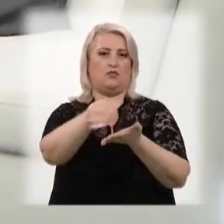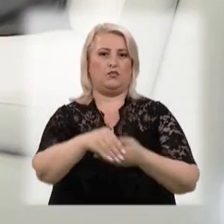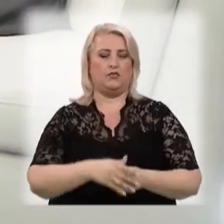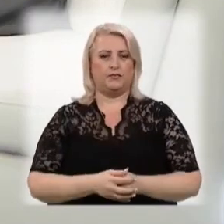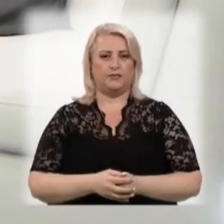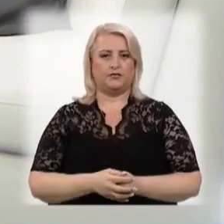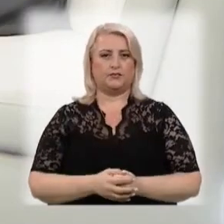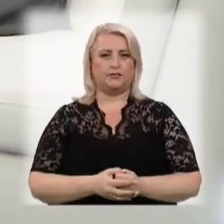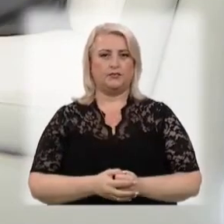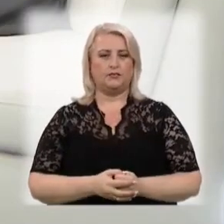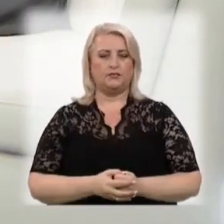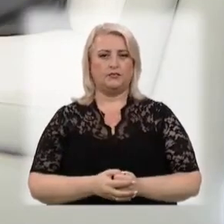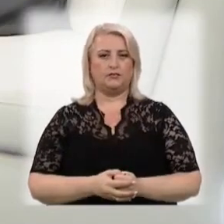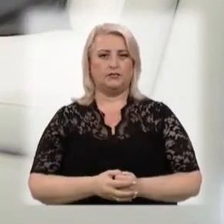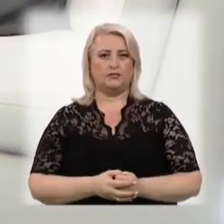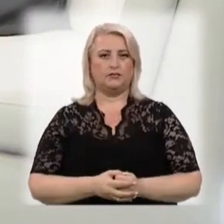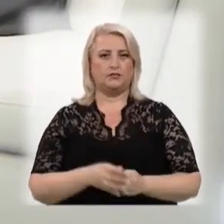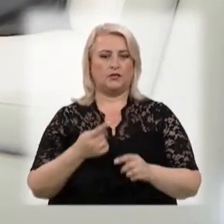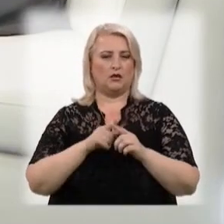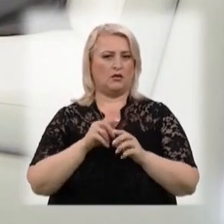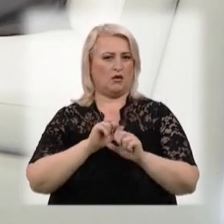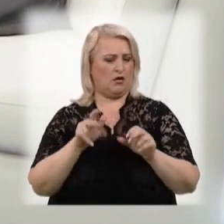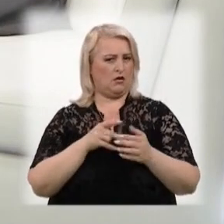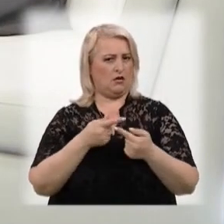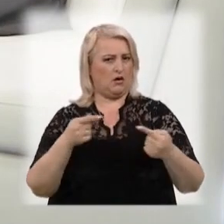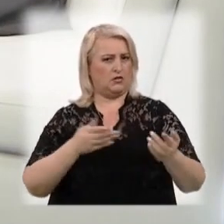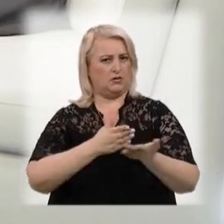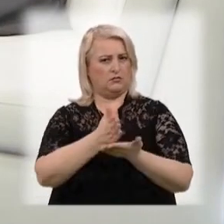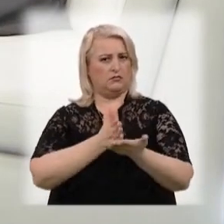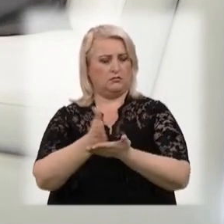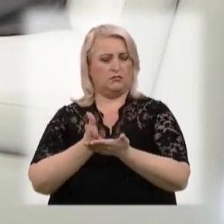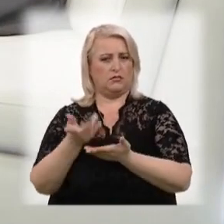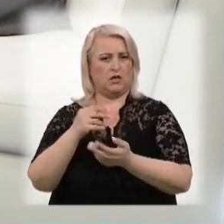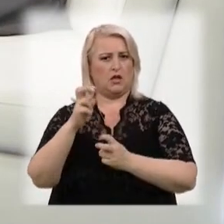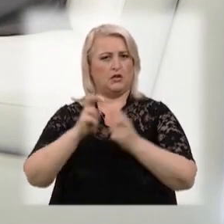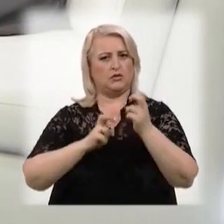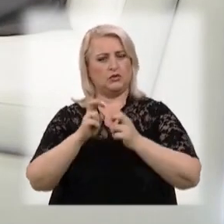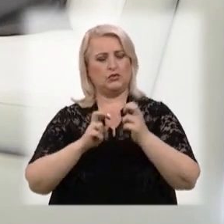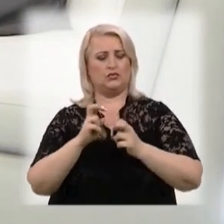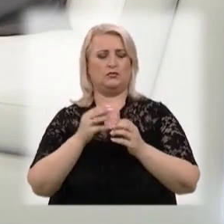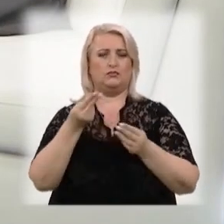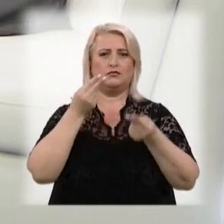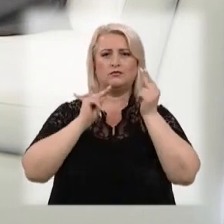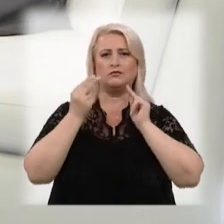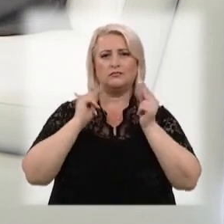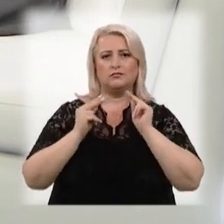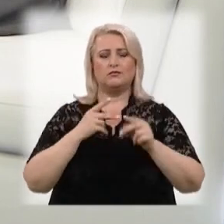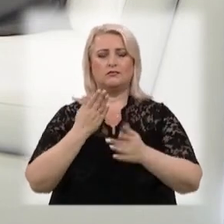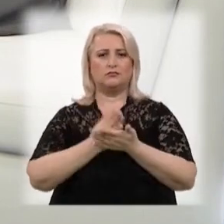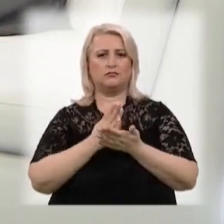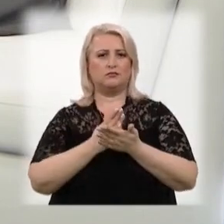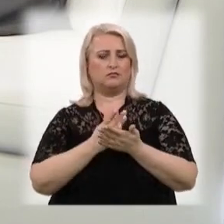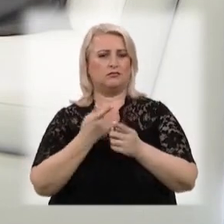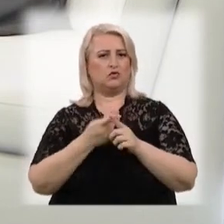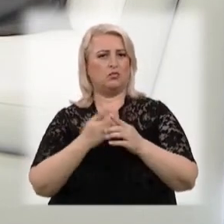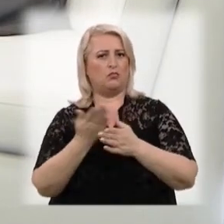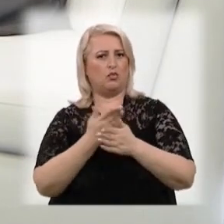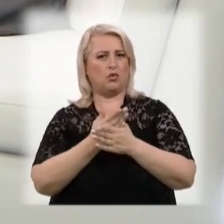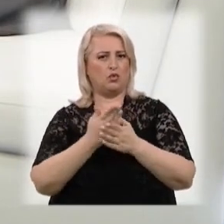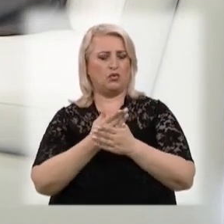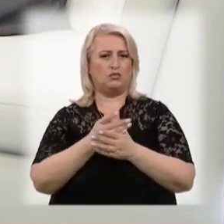social media vine ca și un canal diferit de exemplu pentru industria de nu știu Beauty este un canal care ajută să se convertească